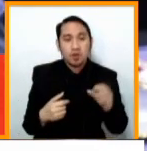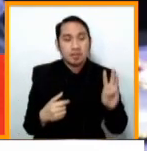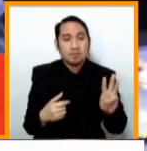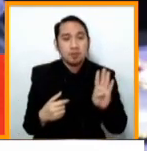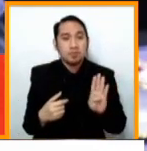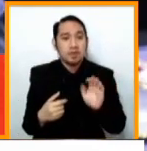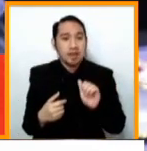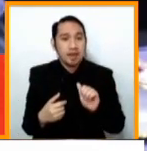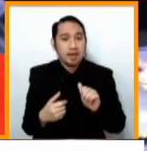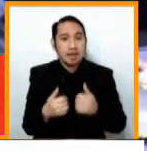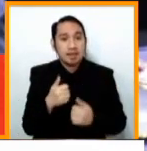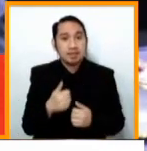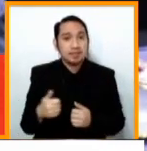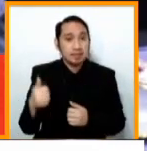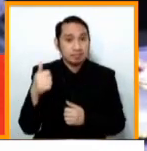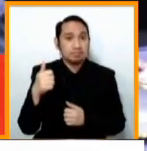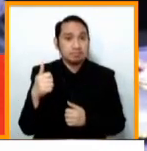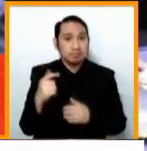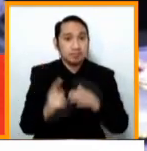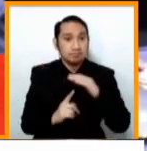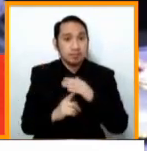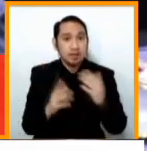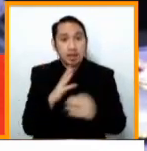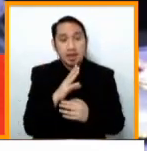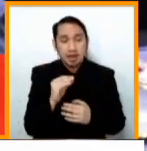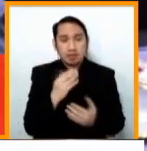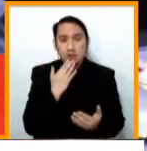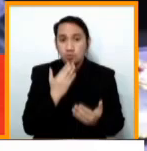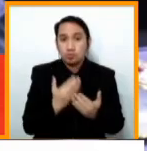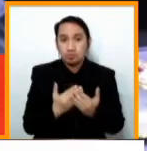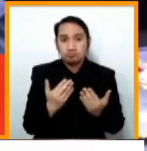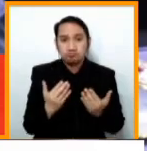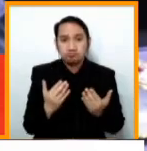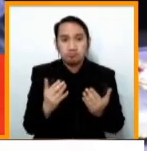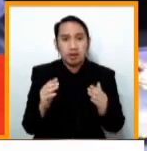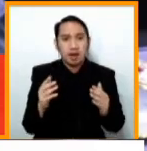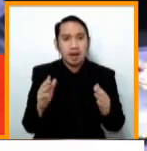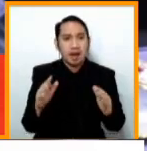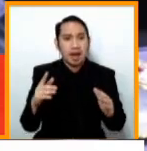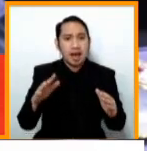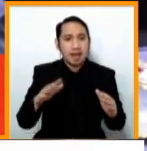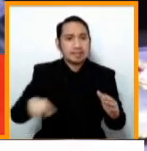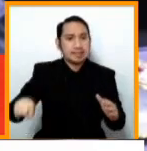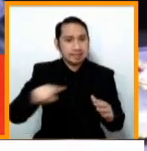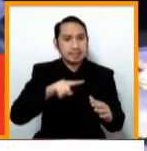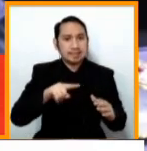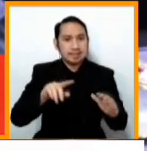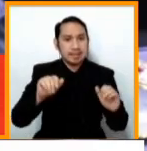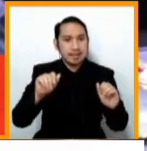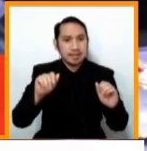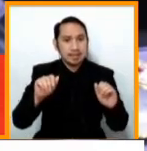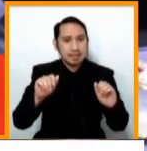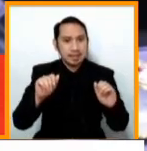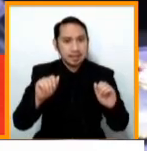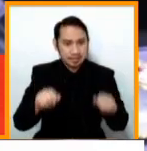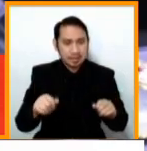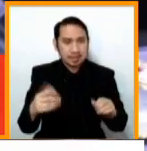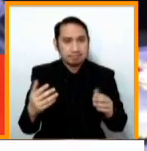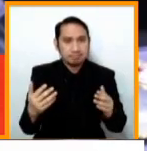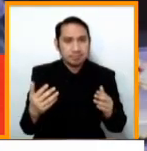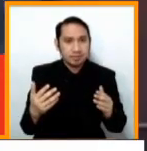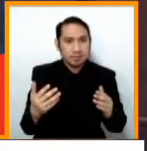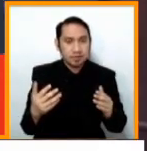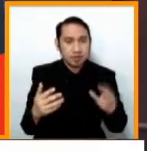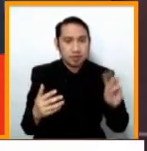championship. And it good thing that we can settle it down, the dispute about the WBA